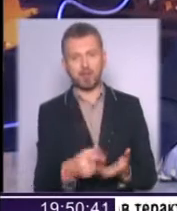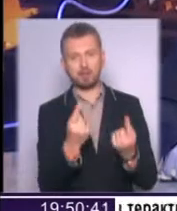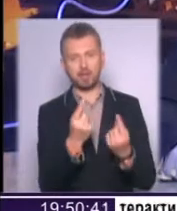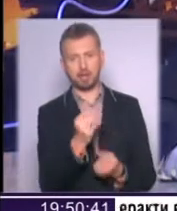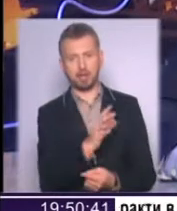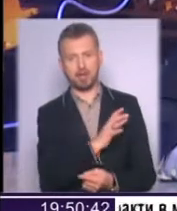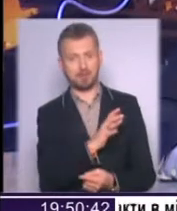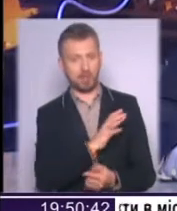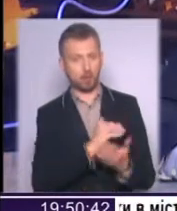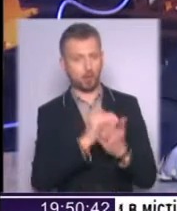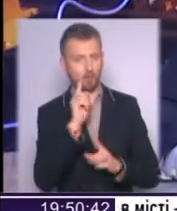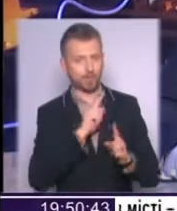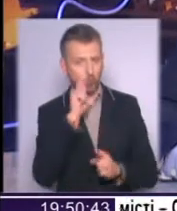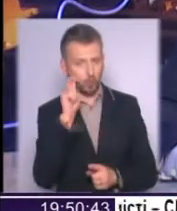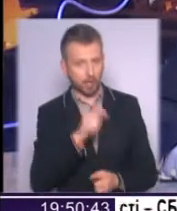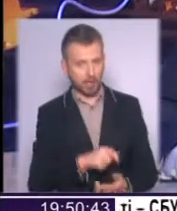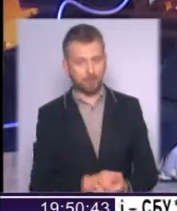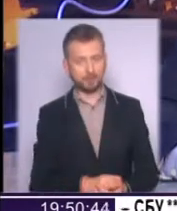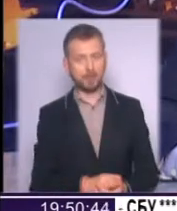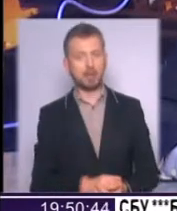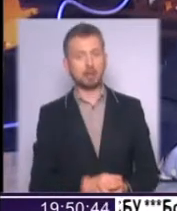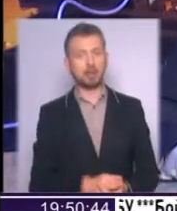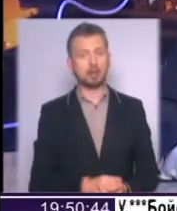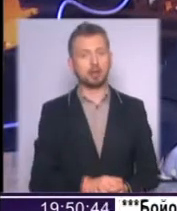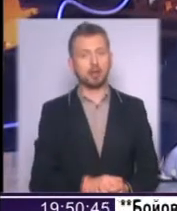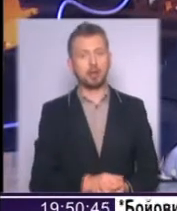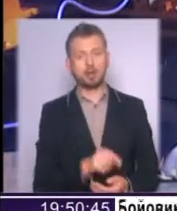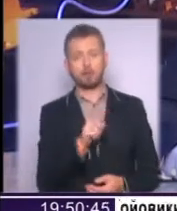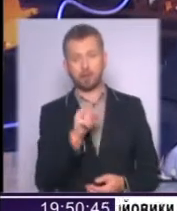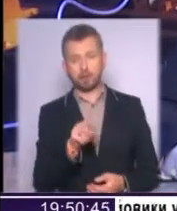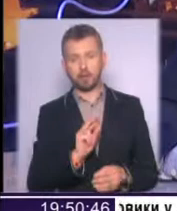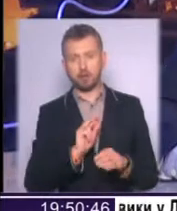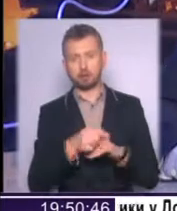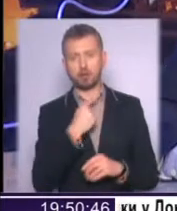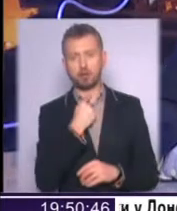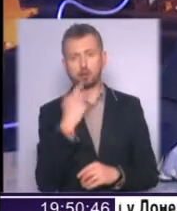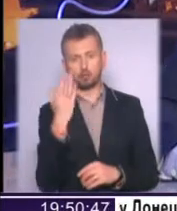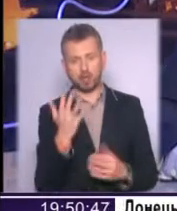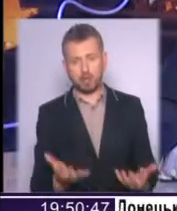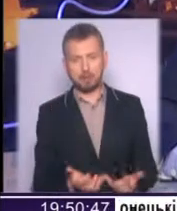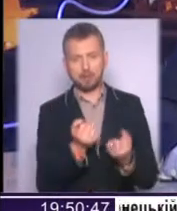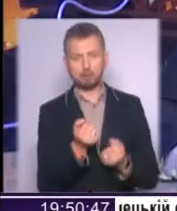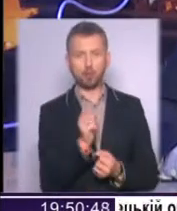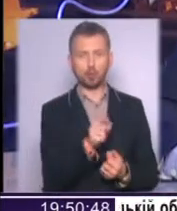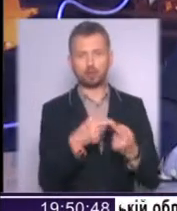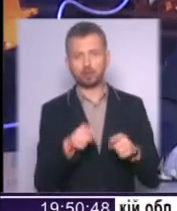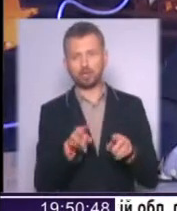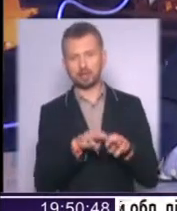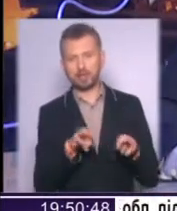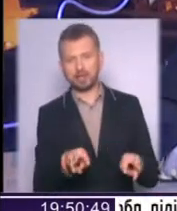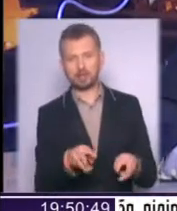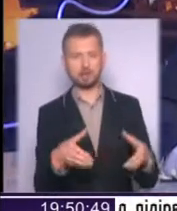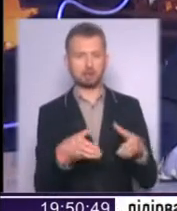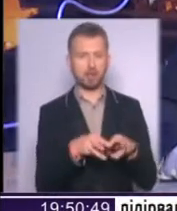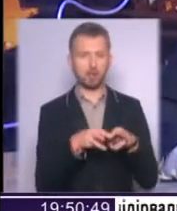Раді України, у владі. Вони тоді через голосування підтримують тих чи інших міністрів, склад уряду